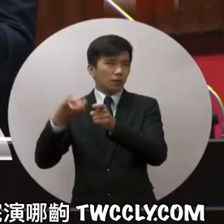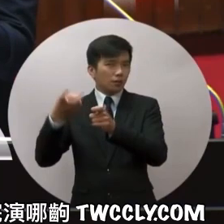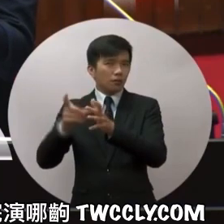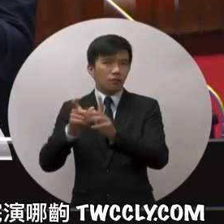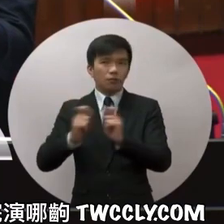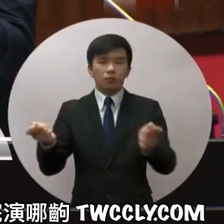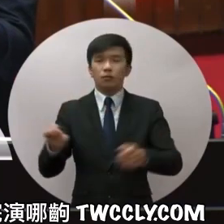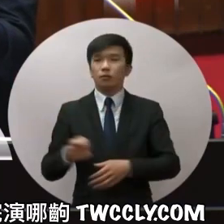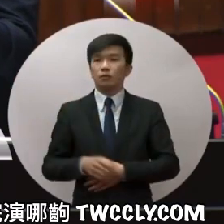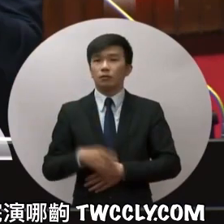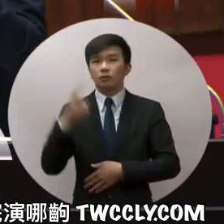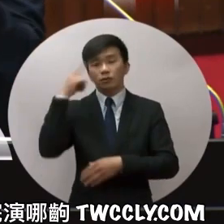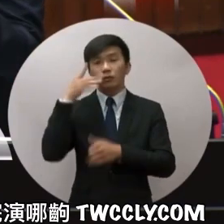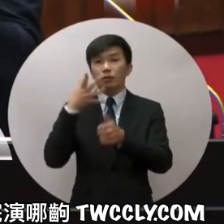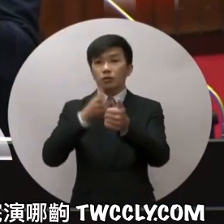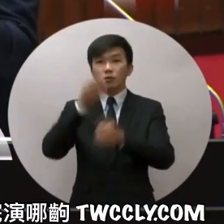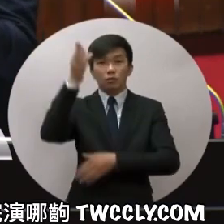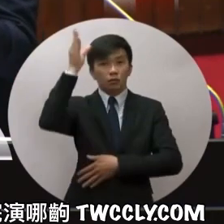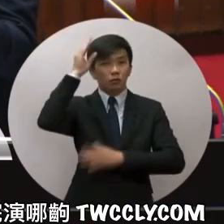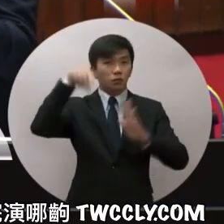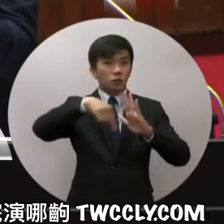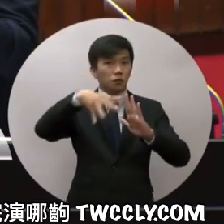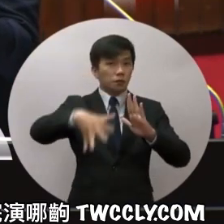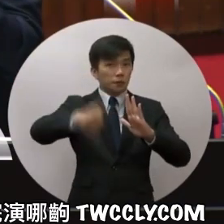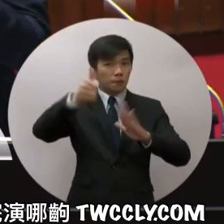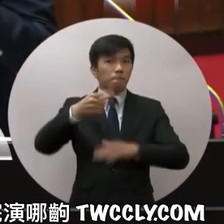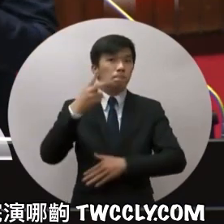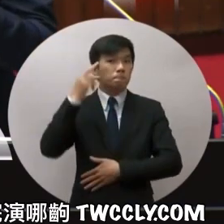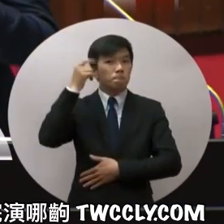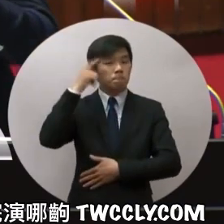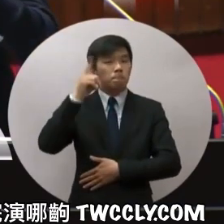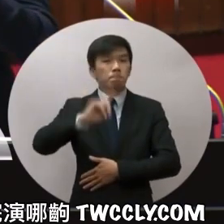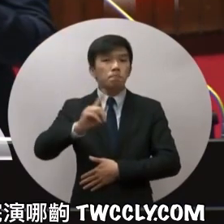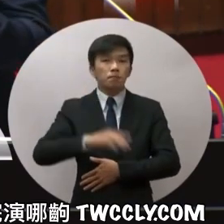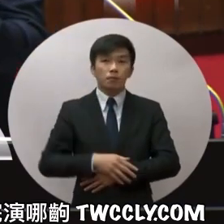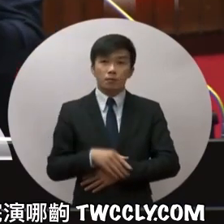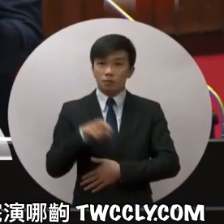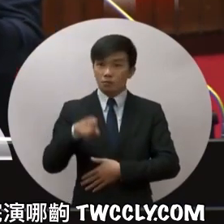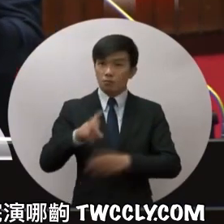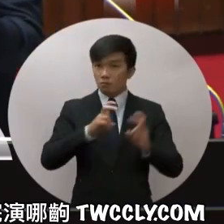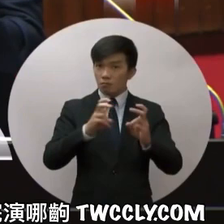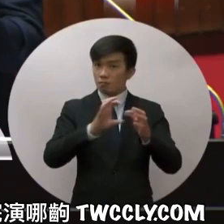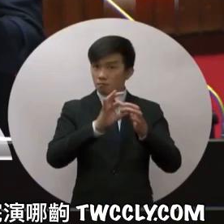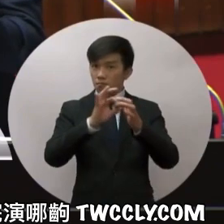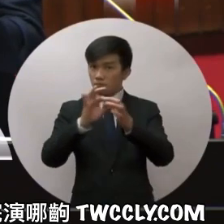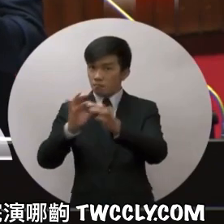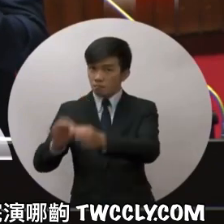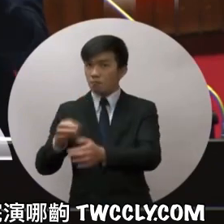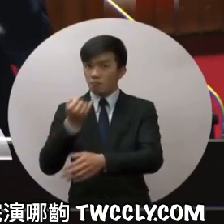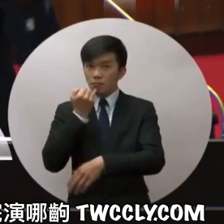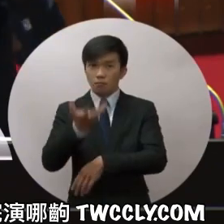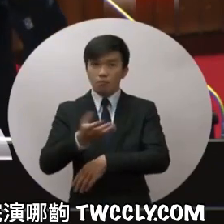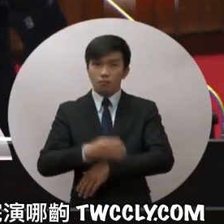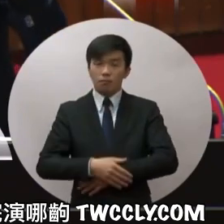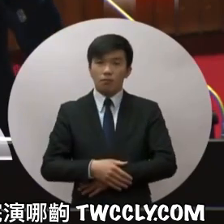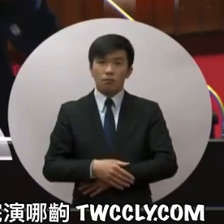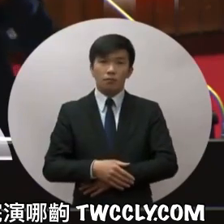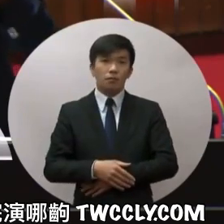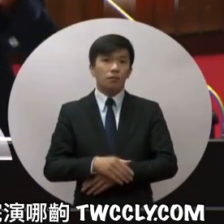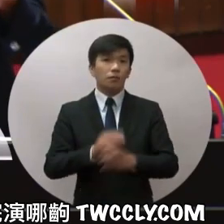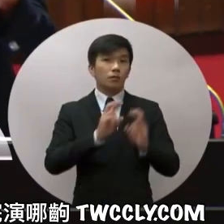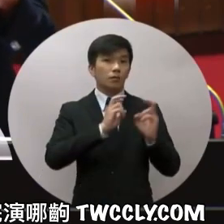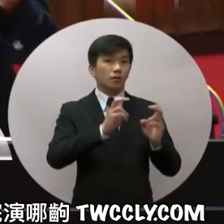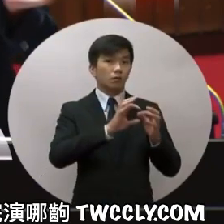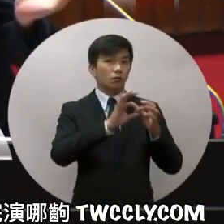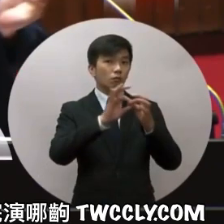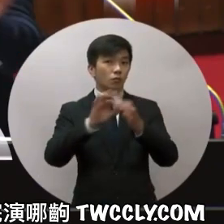書院長你的看法怎麼樣到底有沒有機會可以推動大概捷運延伸至深